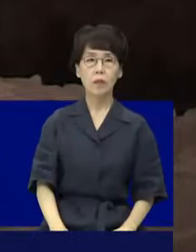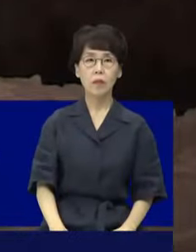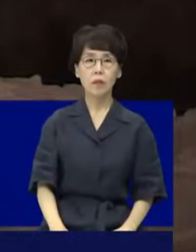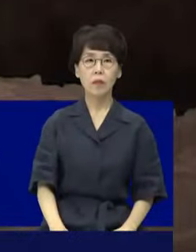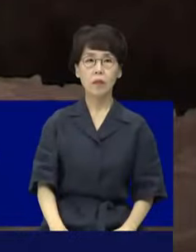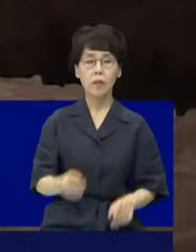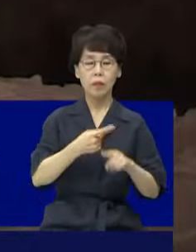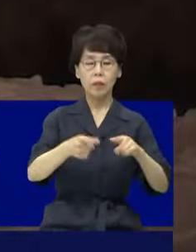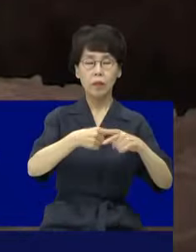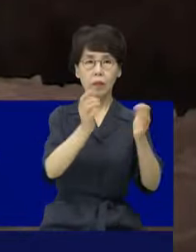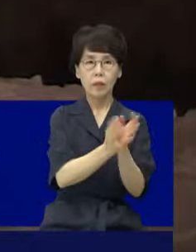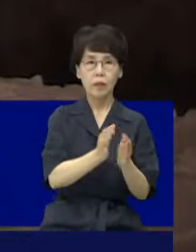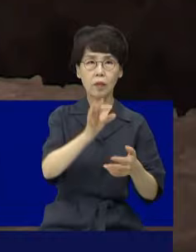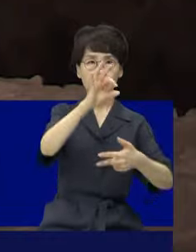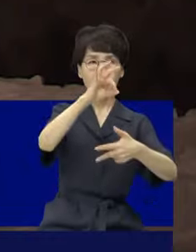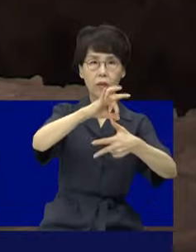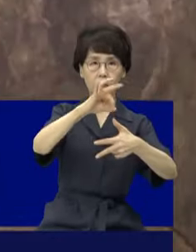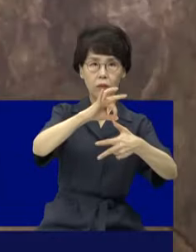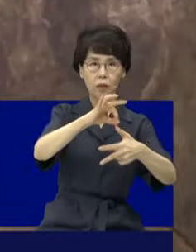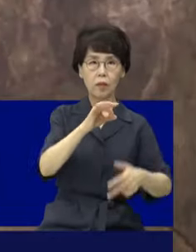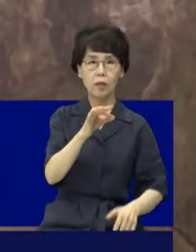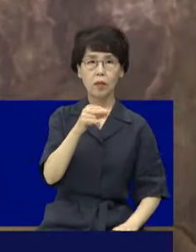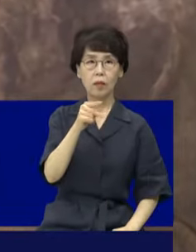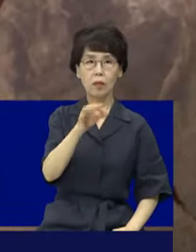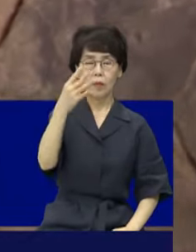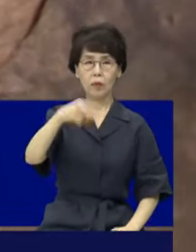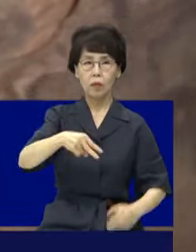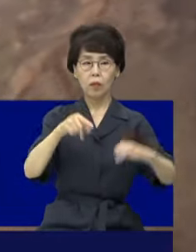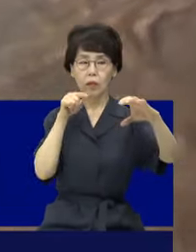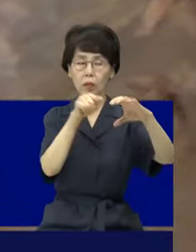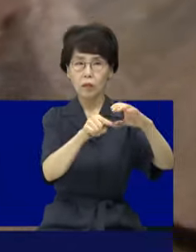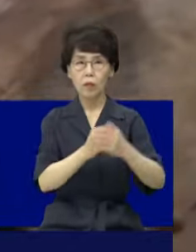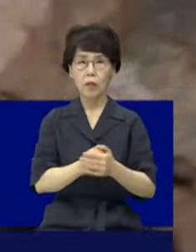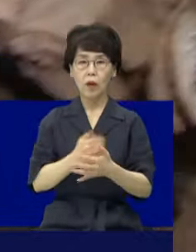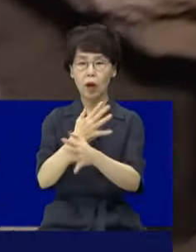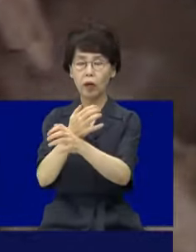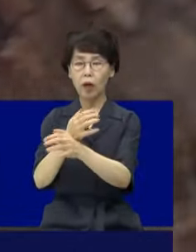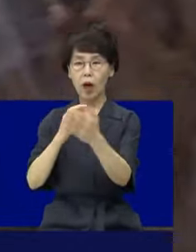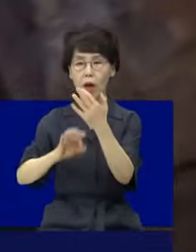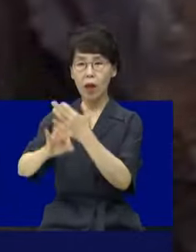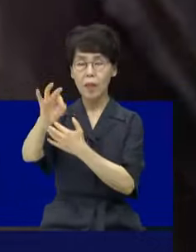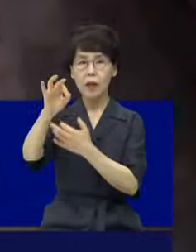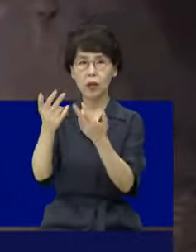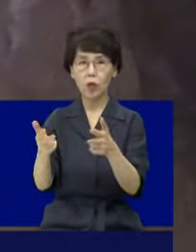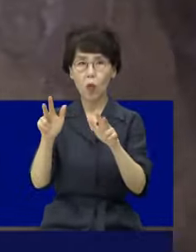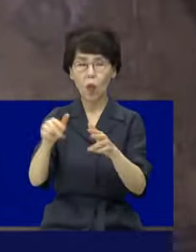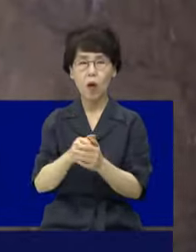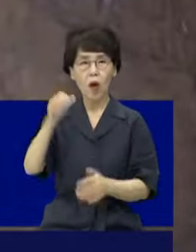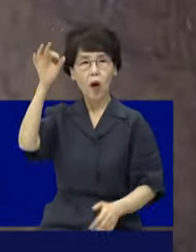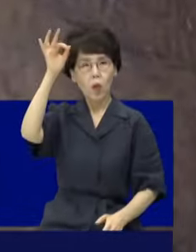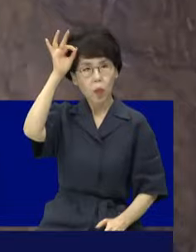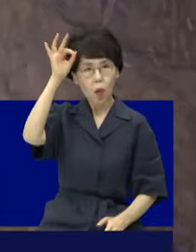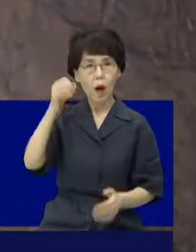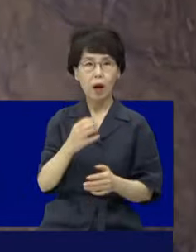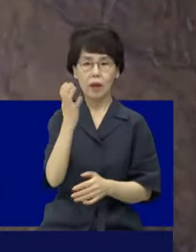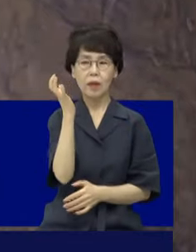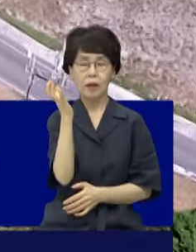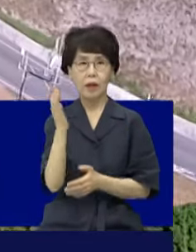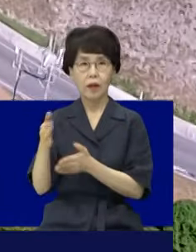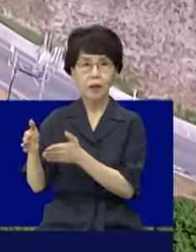유네스코 평가단은 울진 석류구매 아지 공원과 포항 호미반도 둘레길 그리고 경주양남